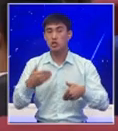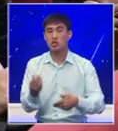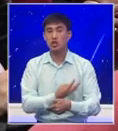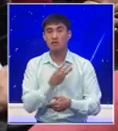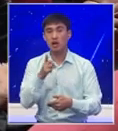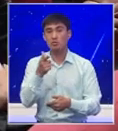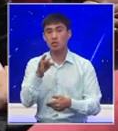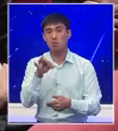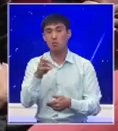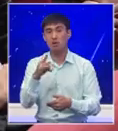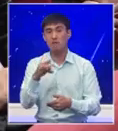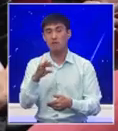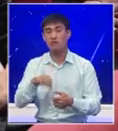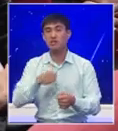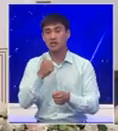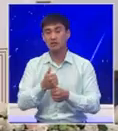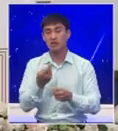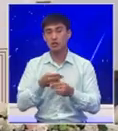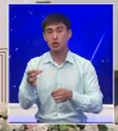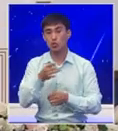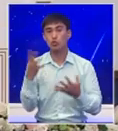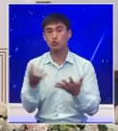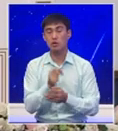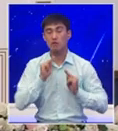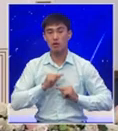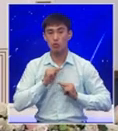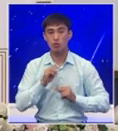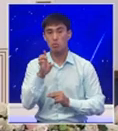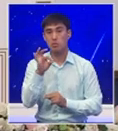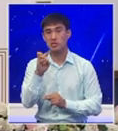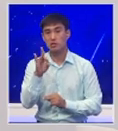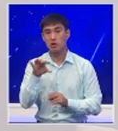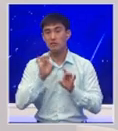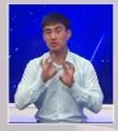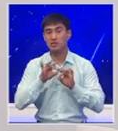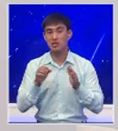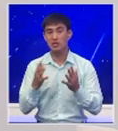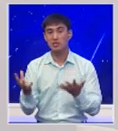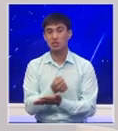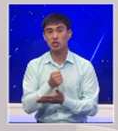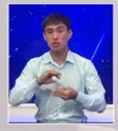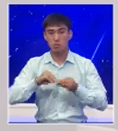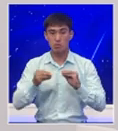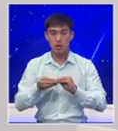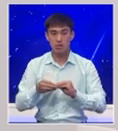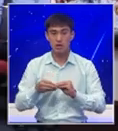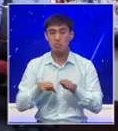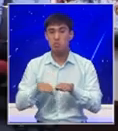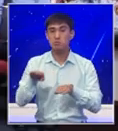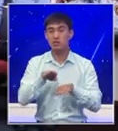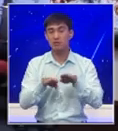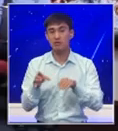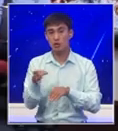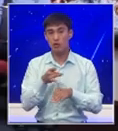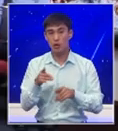Галымжану Маманбаеву, отныне возглавляющему данный регион, успехов в работе, Бейбит Исабаев рассказал о достижениях, проблемах и перспективах